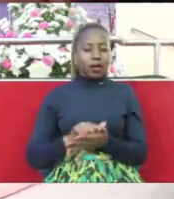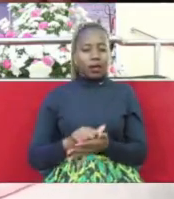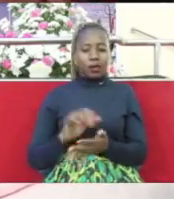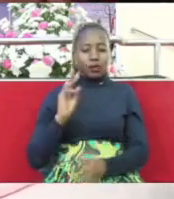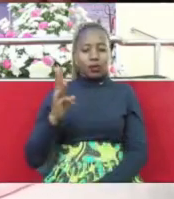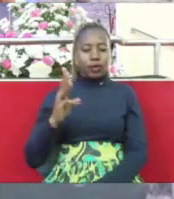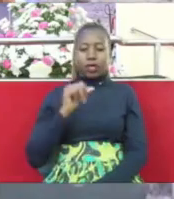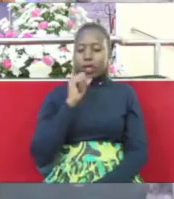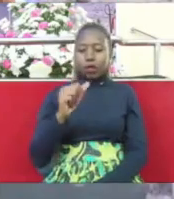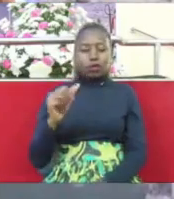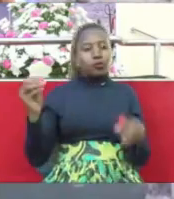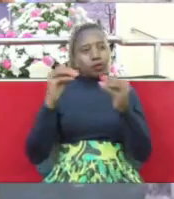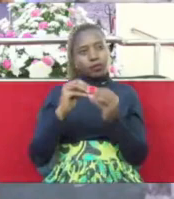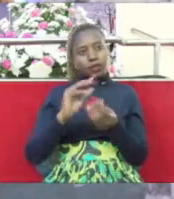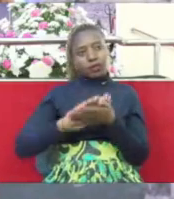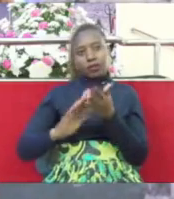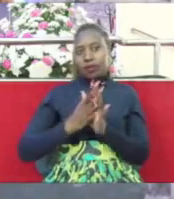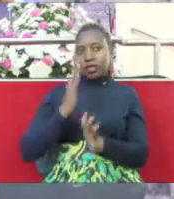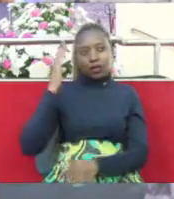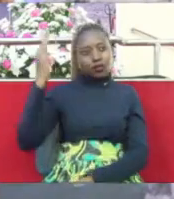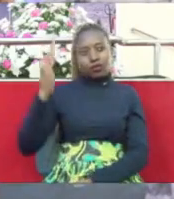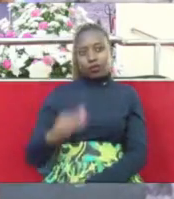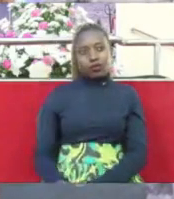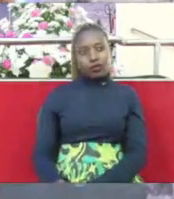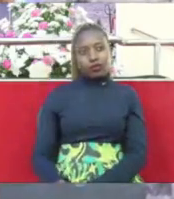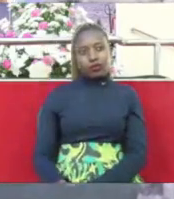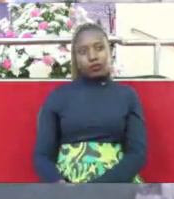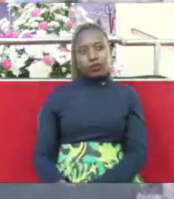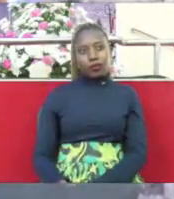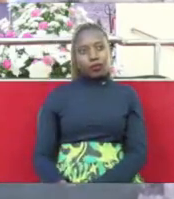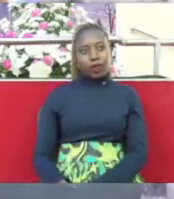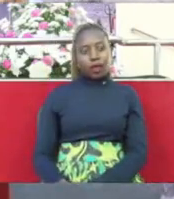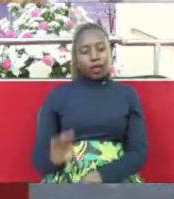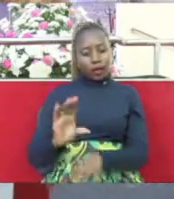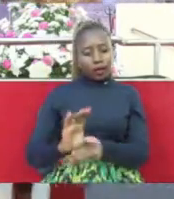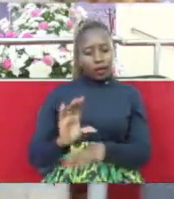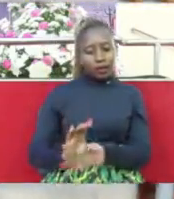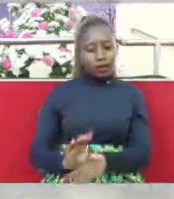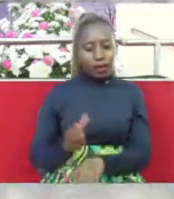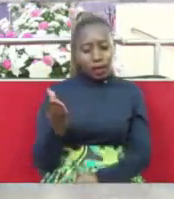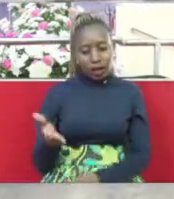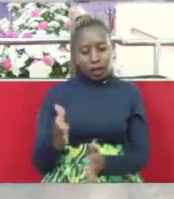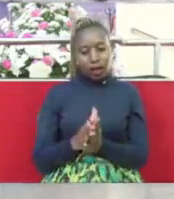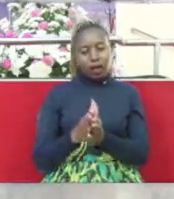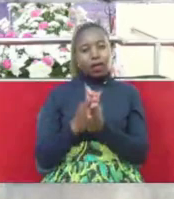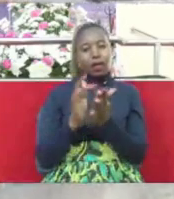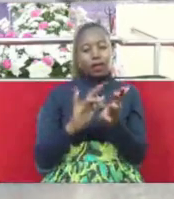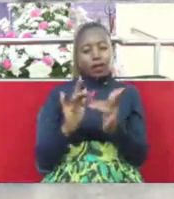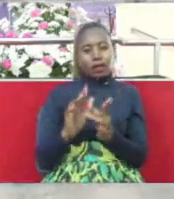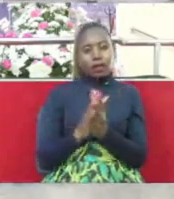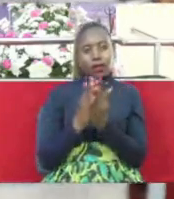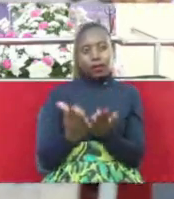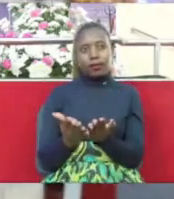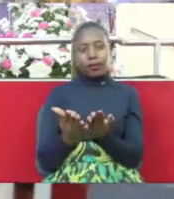bila wewe. The church in Laodicea had actually locked the doors. No wonder Jesus could not walk in freely. Spiritually the doors were